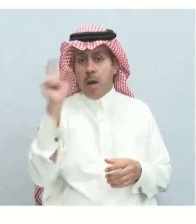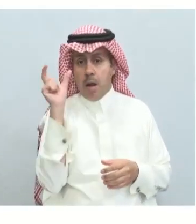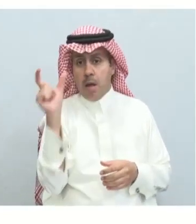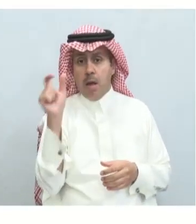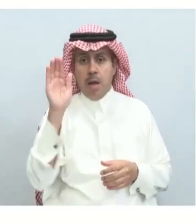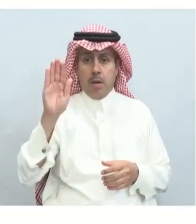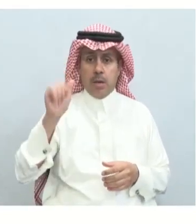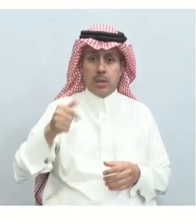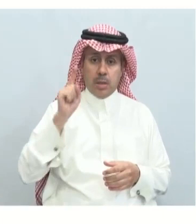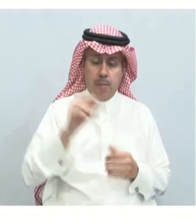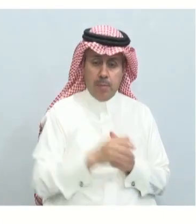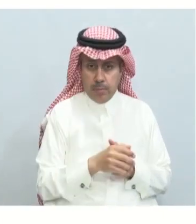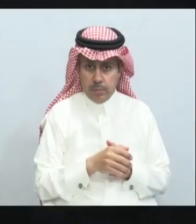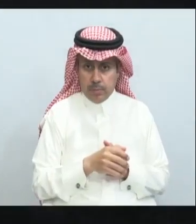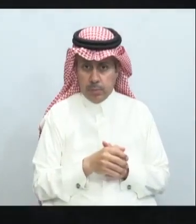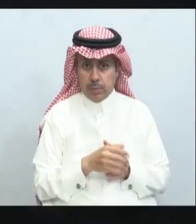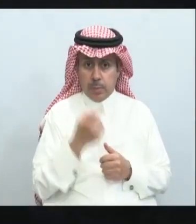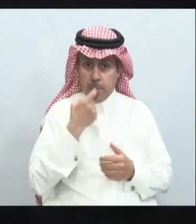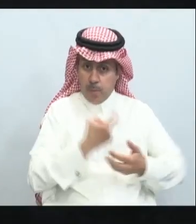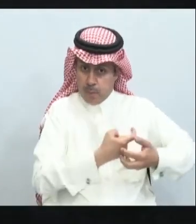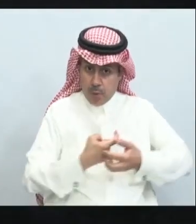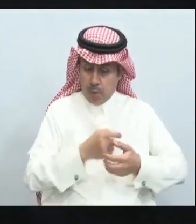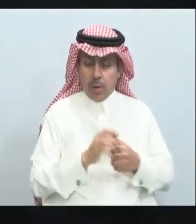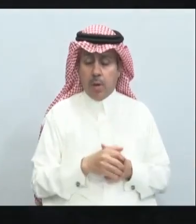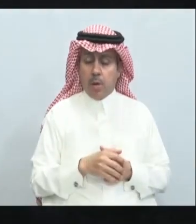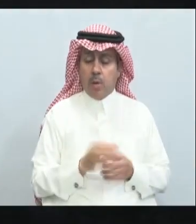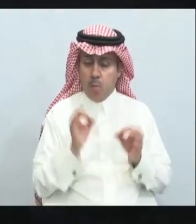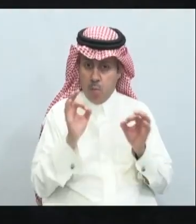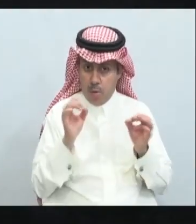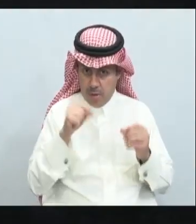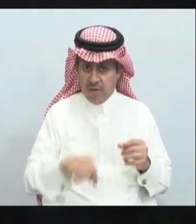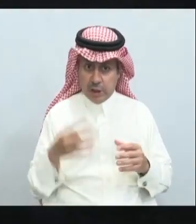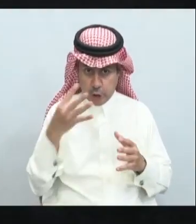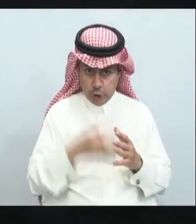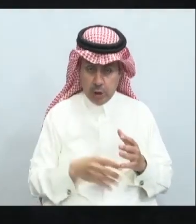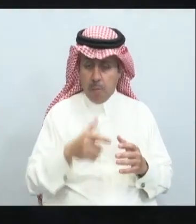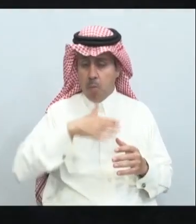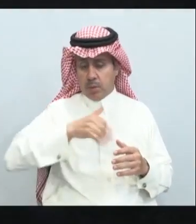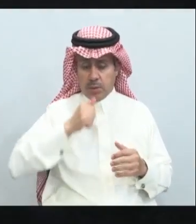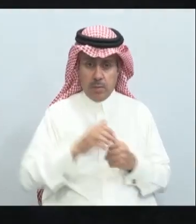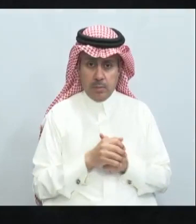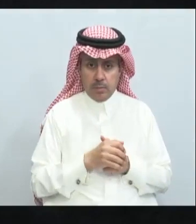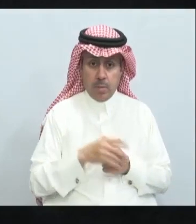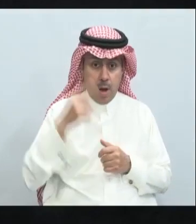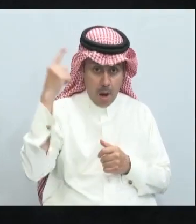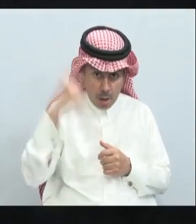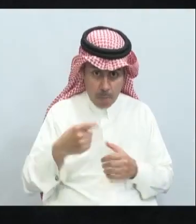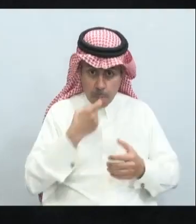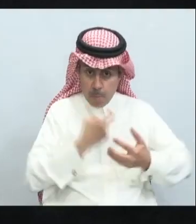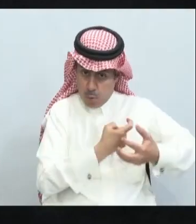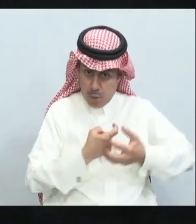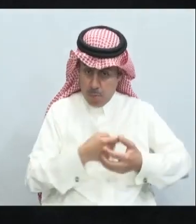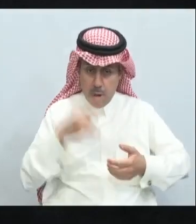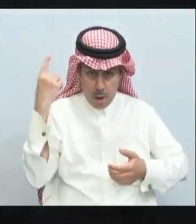ولكون الرضاع له اعتبار في الشريعه والنبي صلى الله عليه وسلم يقول يحرم من الرضاء ما